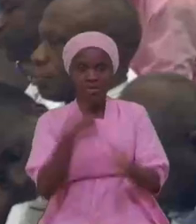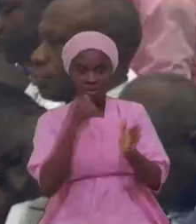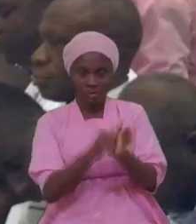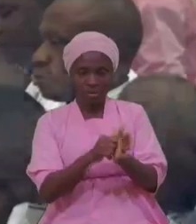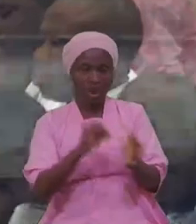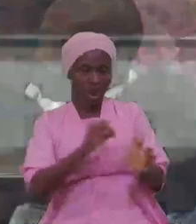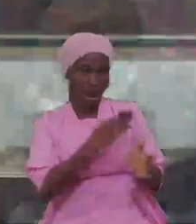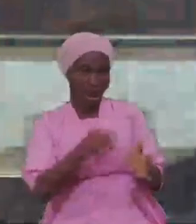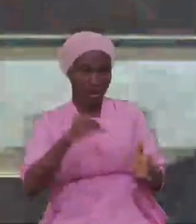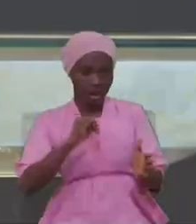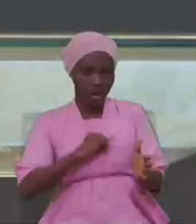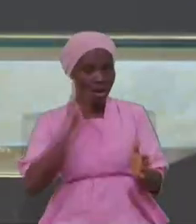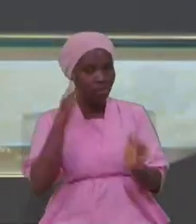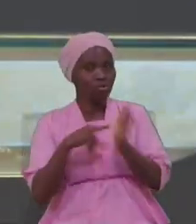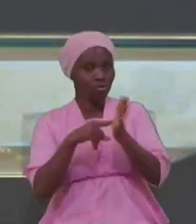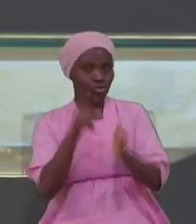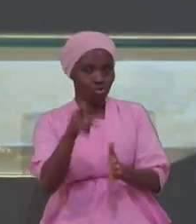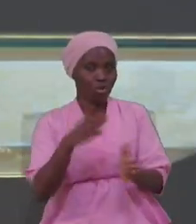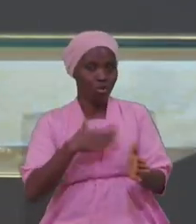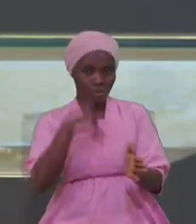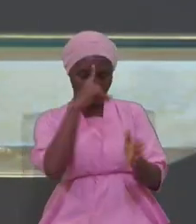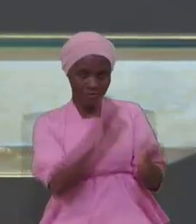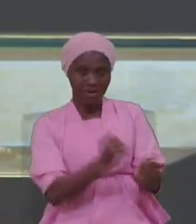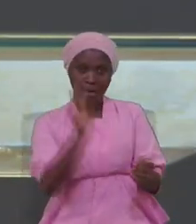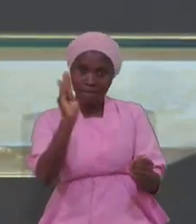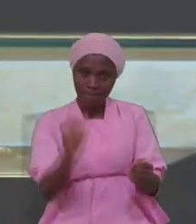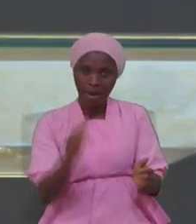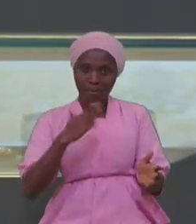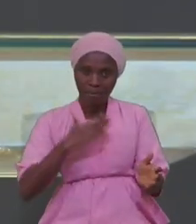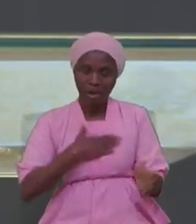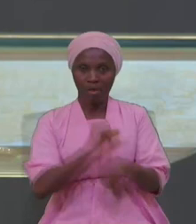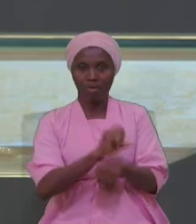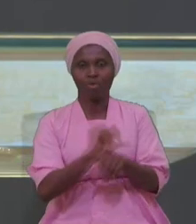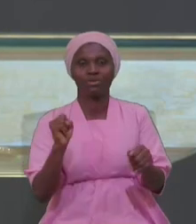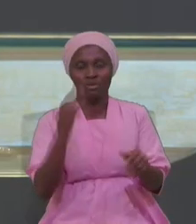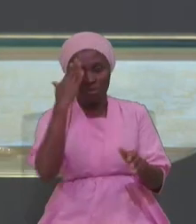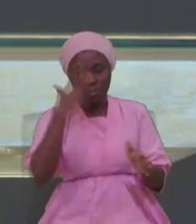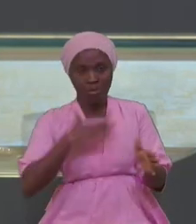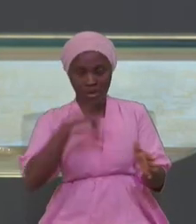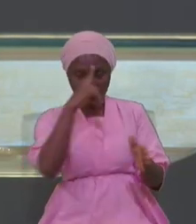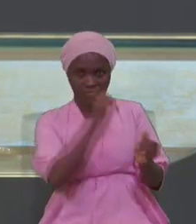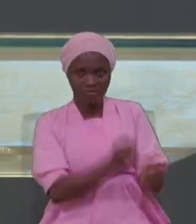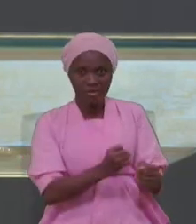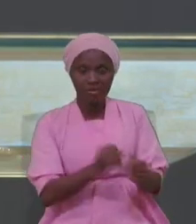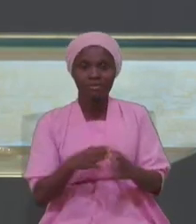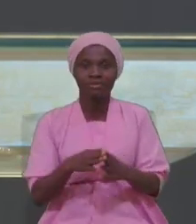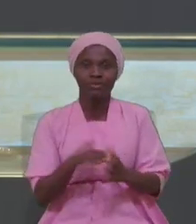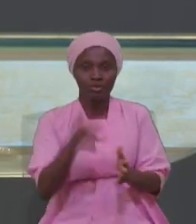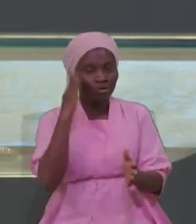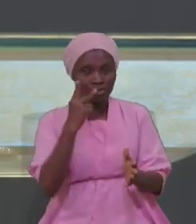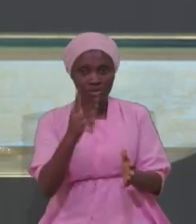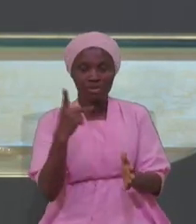par vos activités. Je vous montrerai ma foi par mes œuvres. Ouais. Si tu es